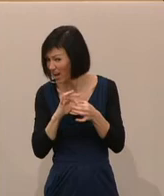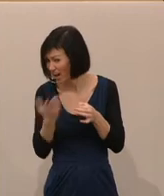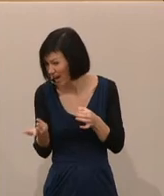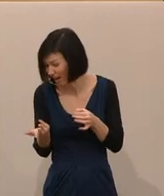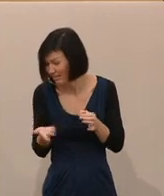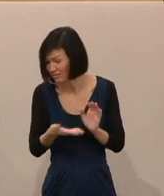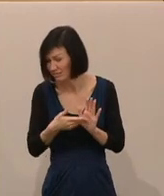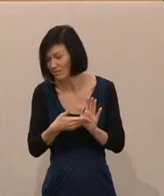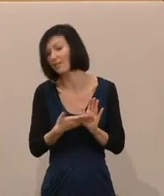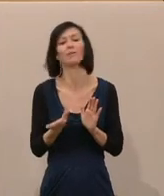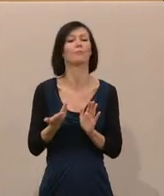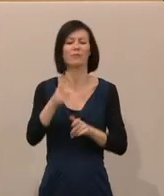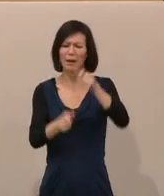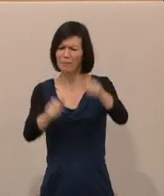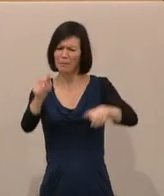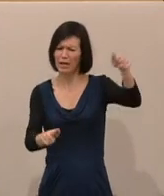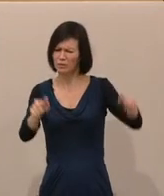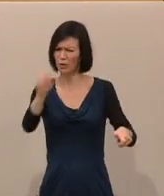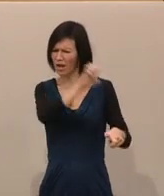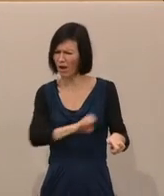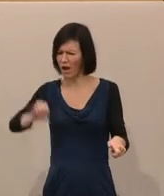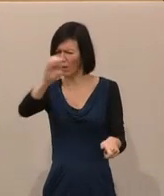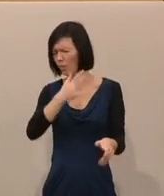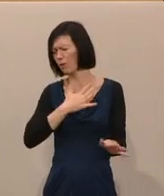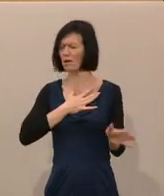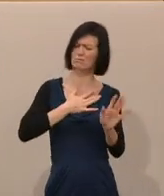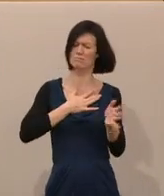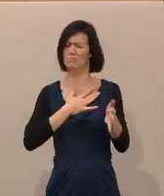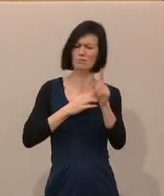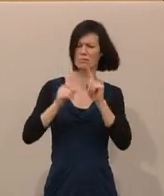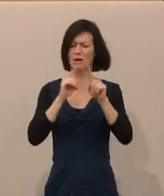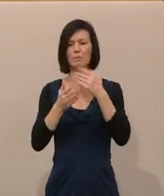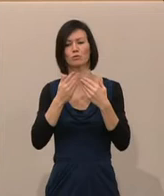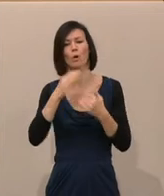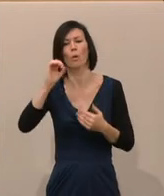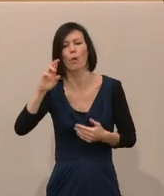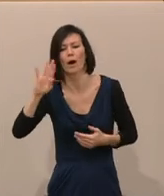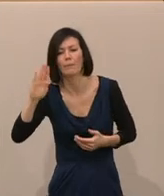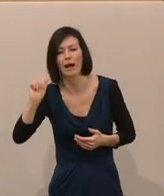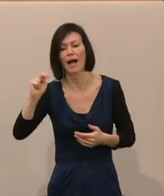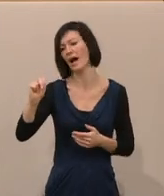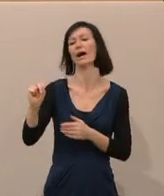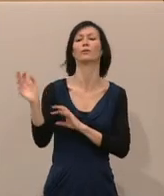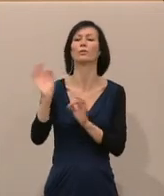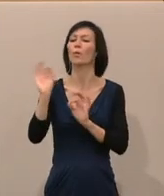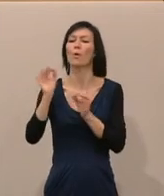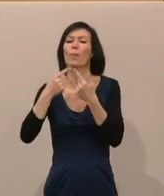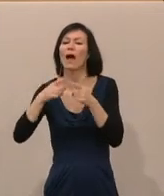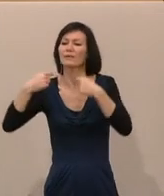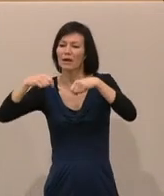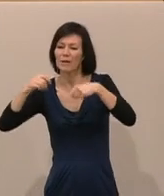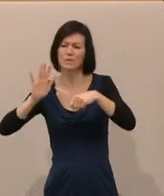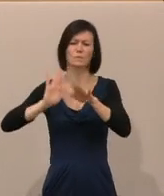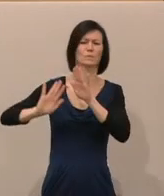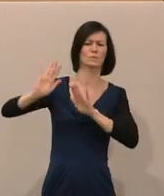zu suspekten Figuren in Europa wie Orban, wie Salvini, wie Kaczynski.